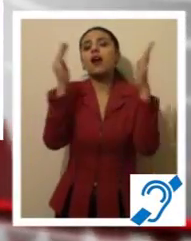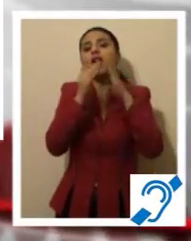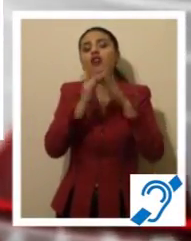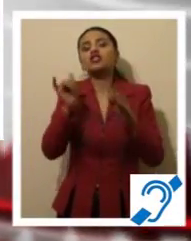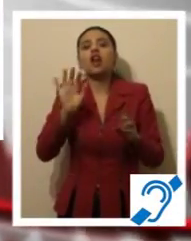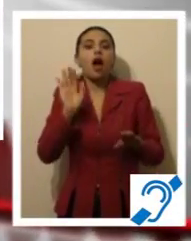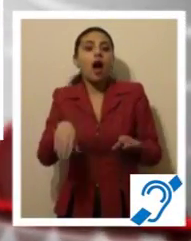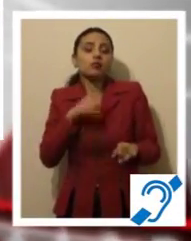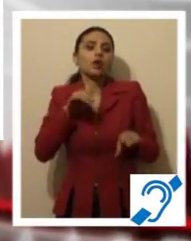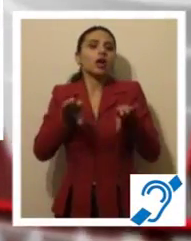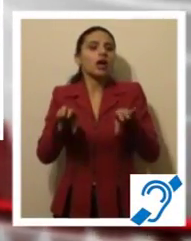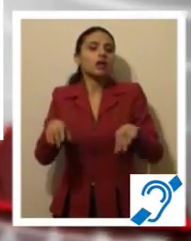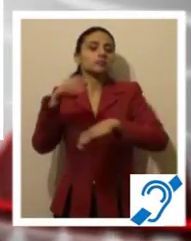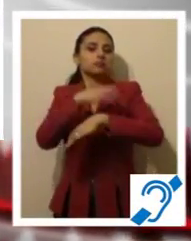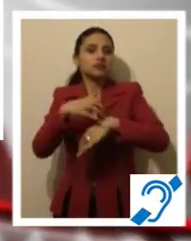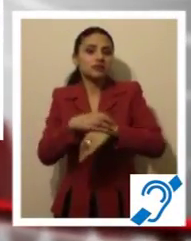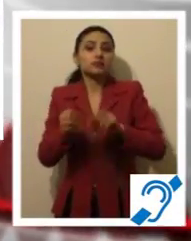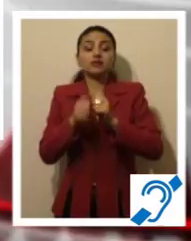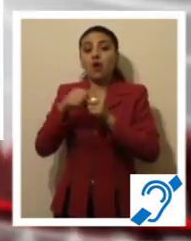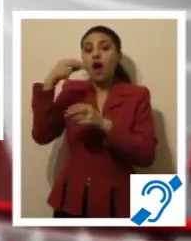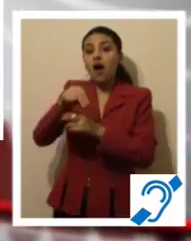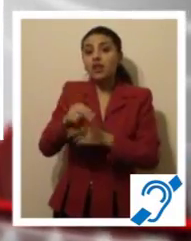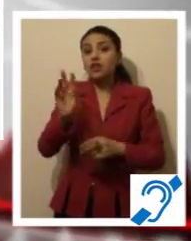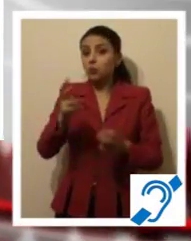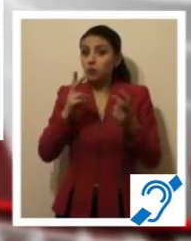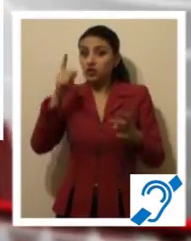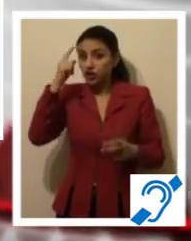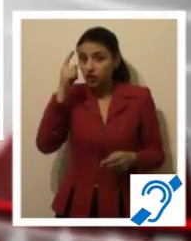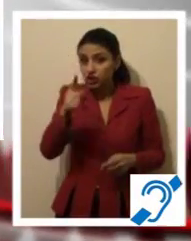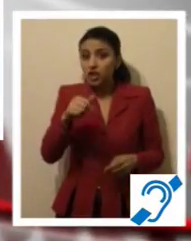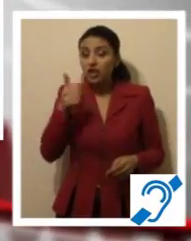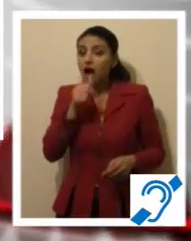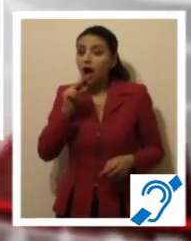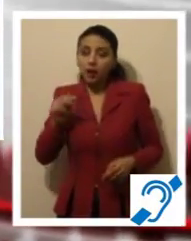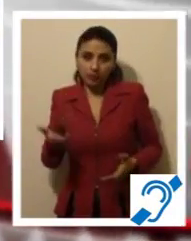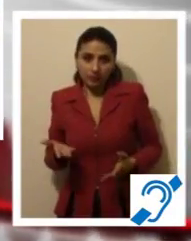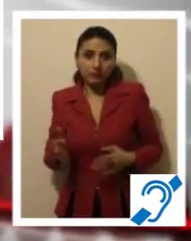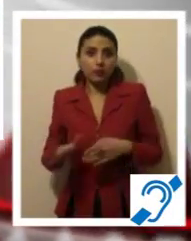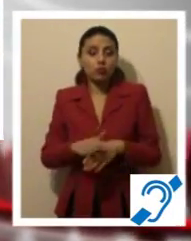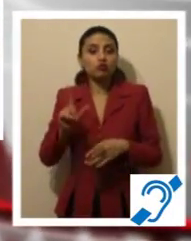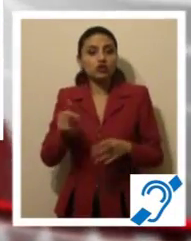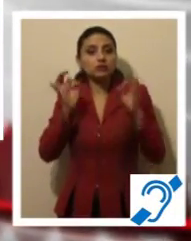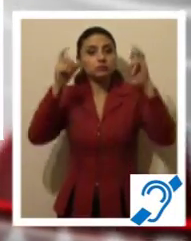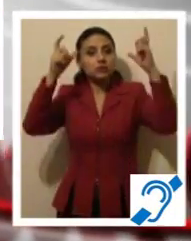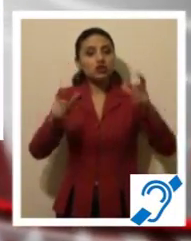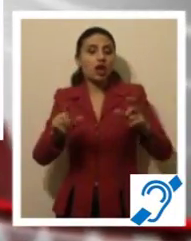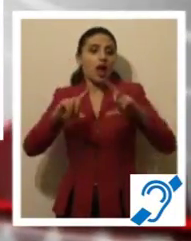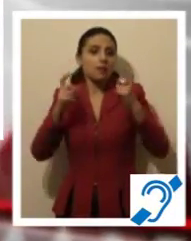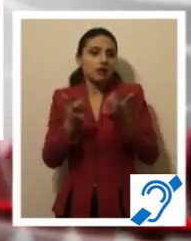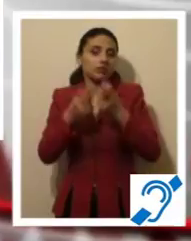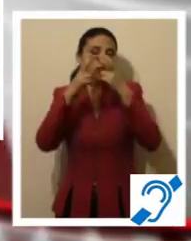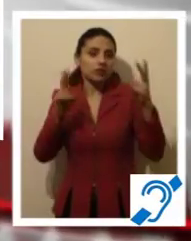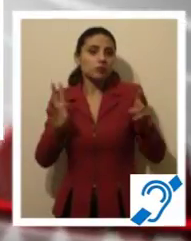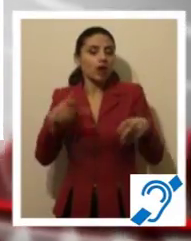care animalele de companie sunt ținute afară, este important să se asigure o sursă de apă potabilă, precum și un adăpost corespunzător care să poată